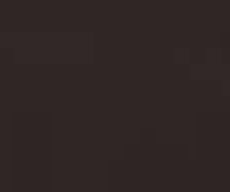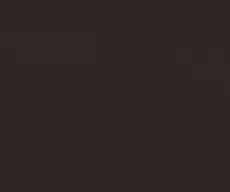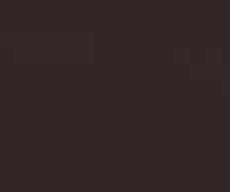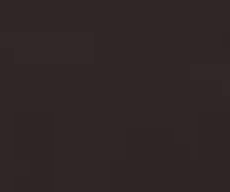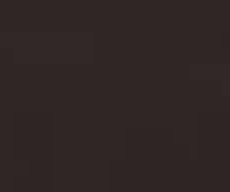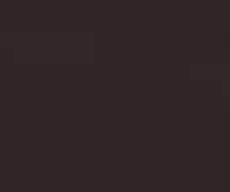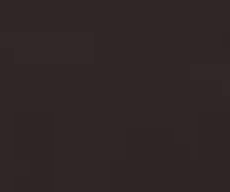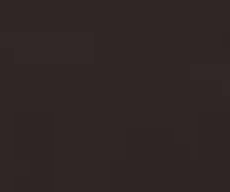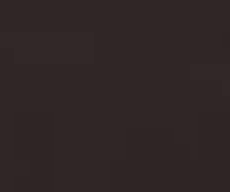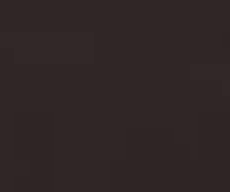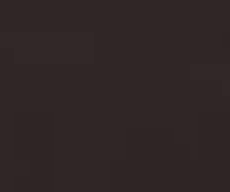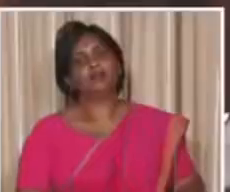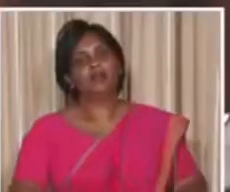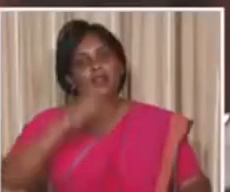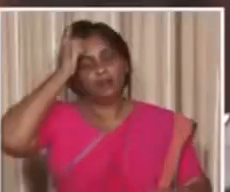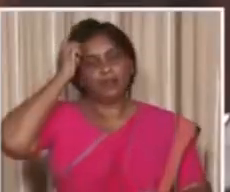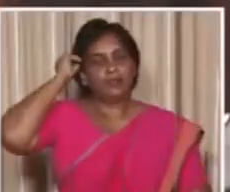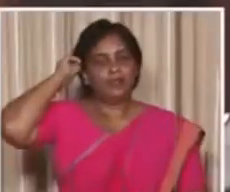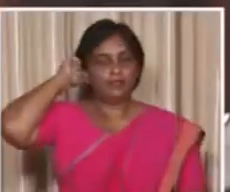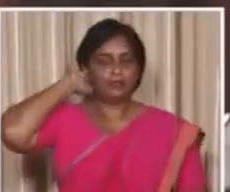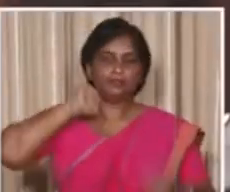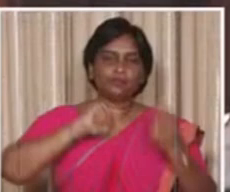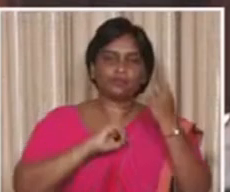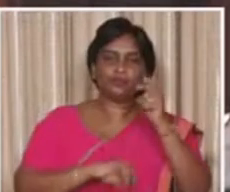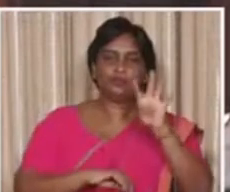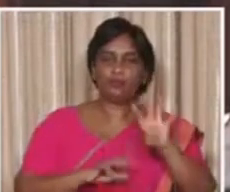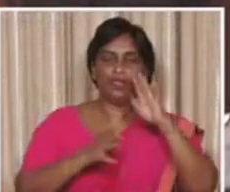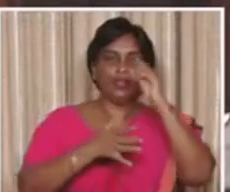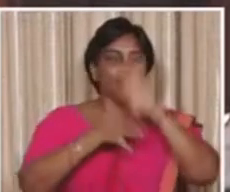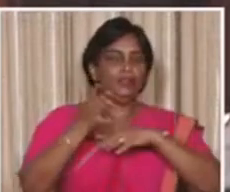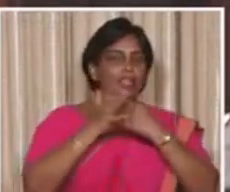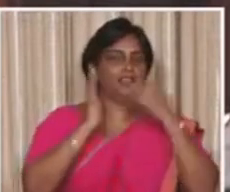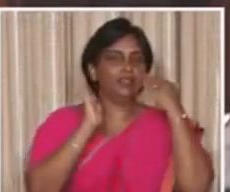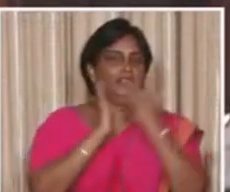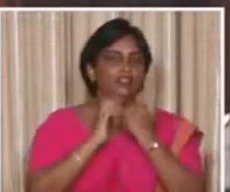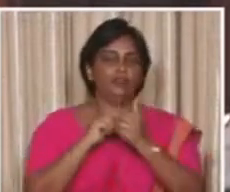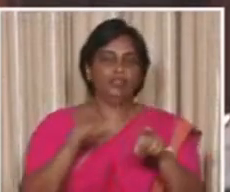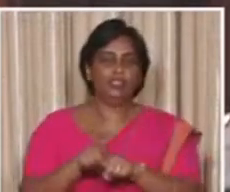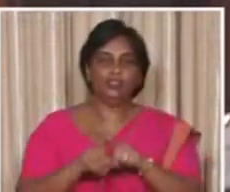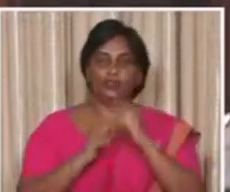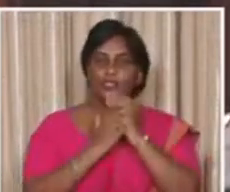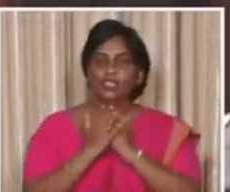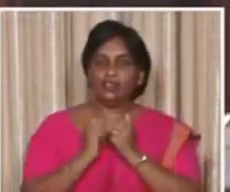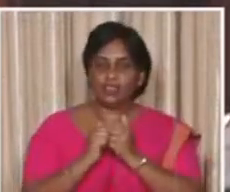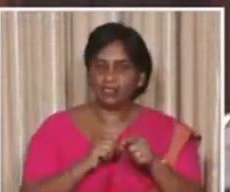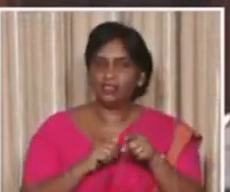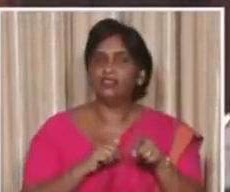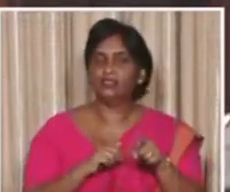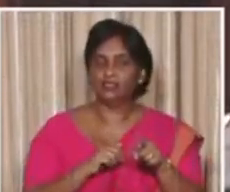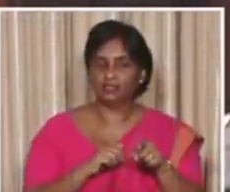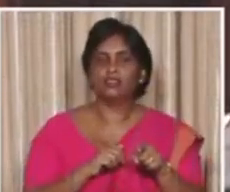உண்மையிலே 2024 ஆண்டு வரவு செலவு விவாதத்தினுடைய மூன்றாம் வாசிப்பிலே இன்று நாங்கள் பேசிக் கொண்டிருக்கிறோம். கடந்த